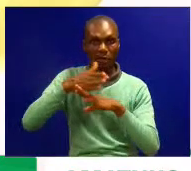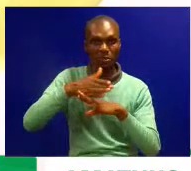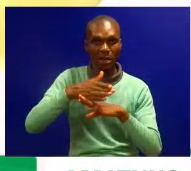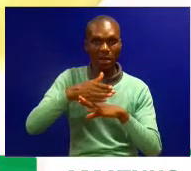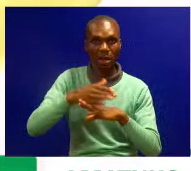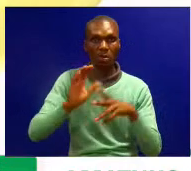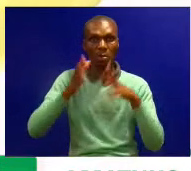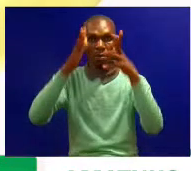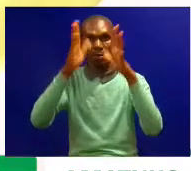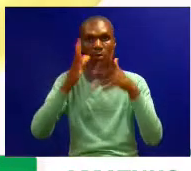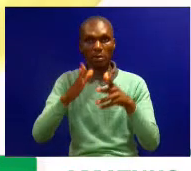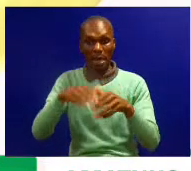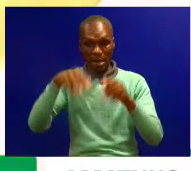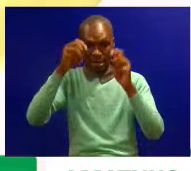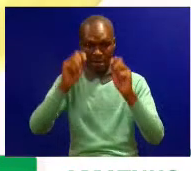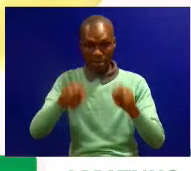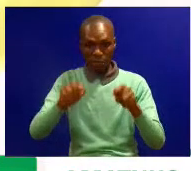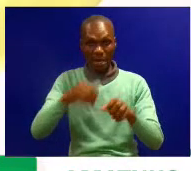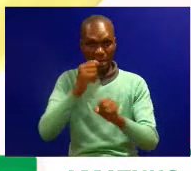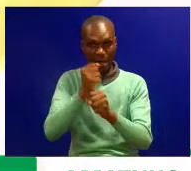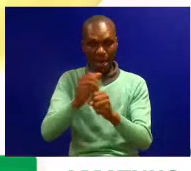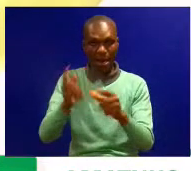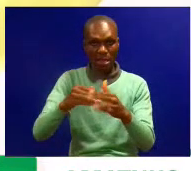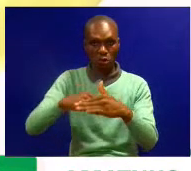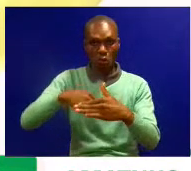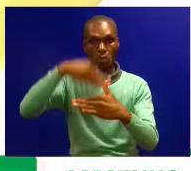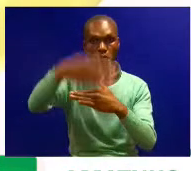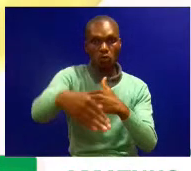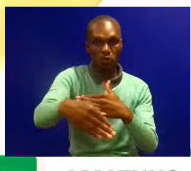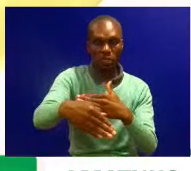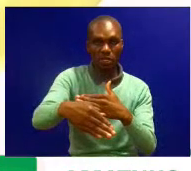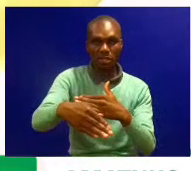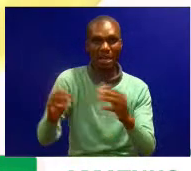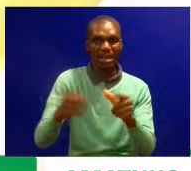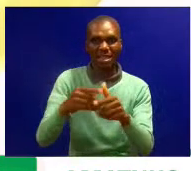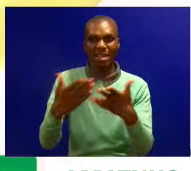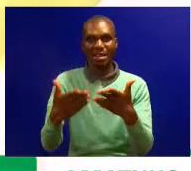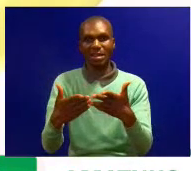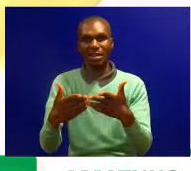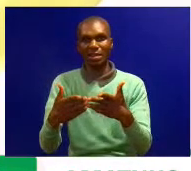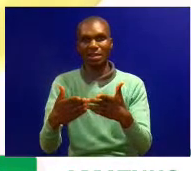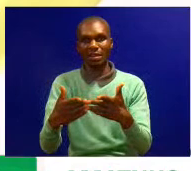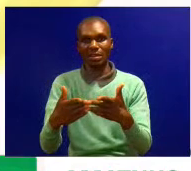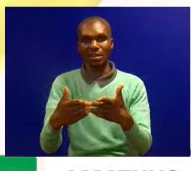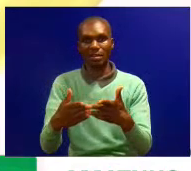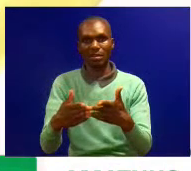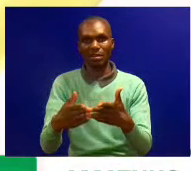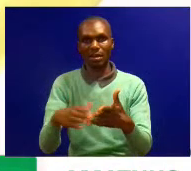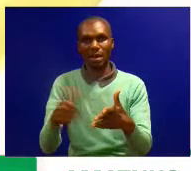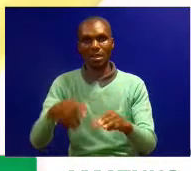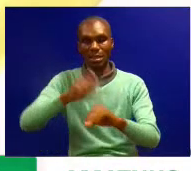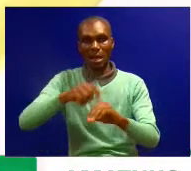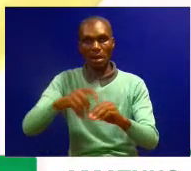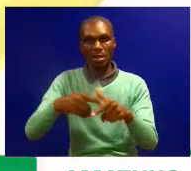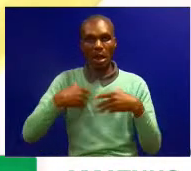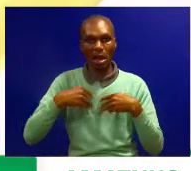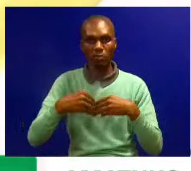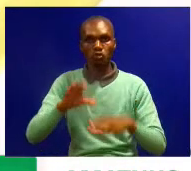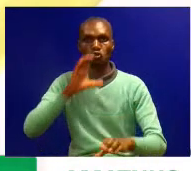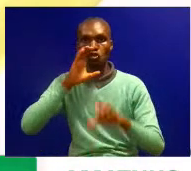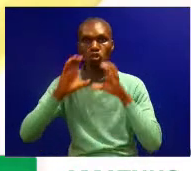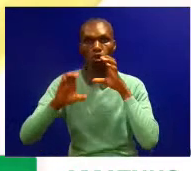yosomo yukoba nito kwa kanale ya ditu kuli ya roko nyara kusuki wabosio weka ase nga kendeni kubwana banyara kutuale nkwana ya